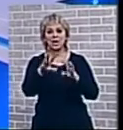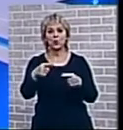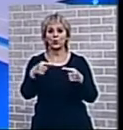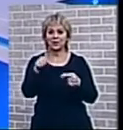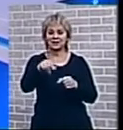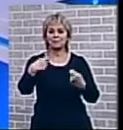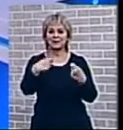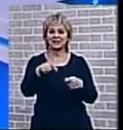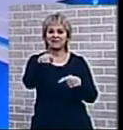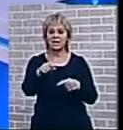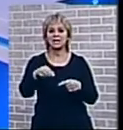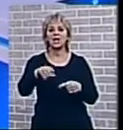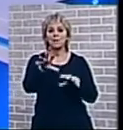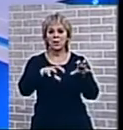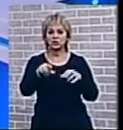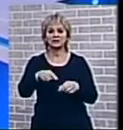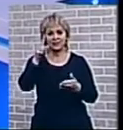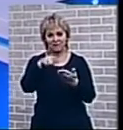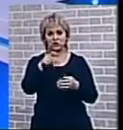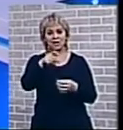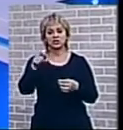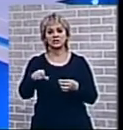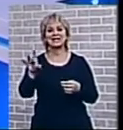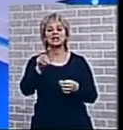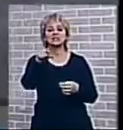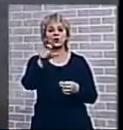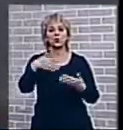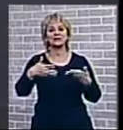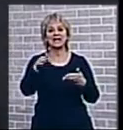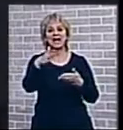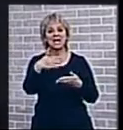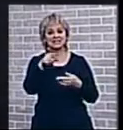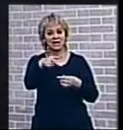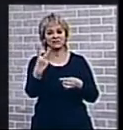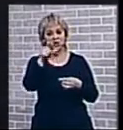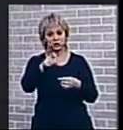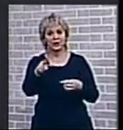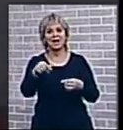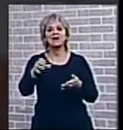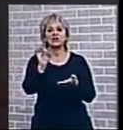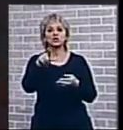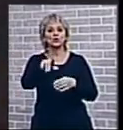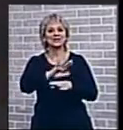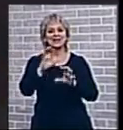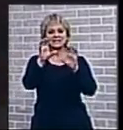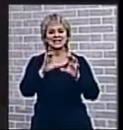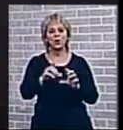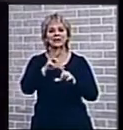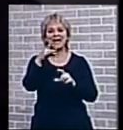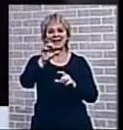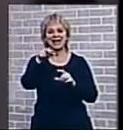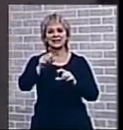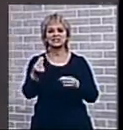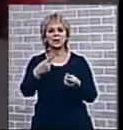квартиры, продавали мошенники доверчивым горожанам. Ростовчанин и уроженец Астрахани организовали в Донской столице незаконный риэлторский